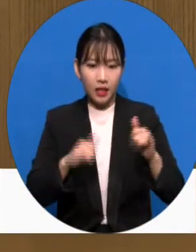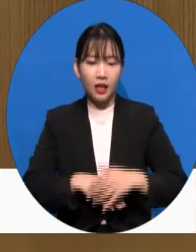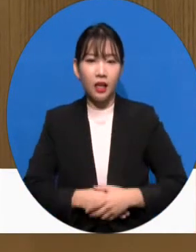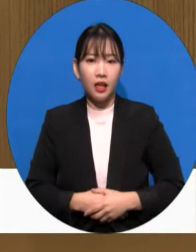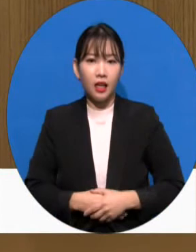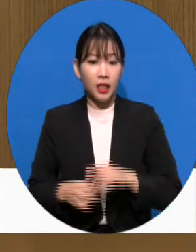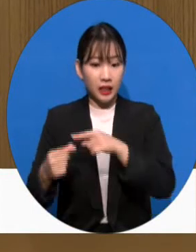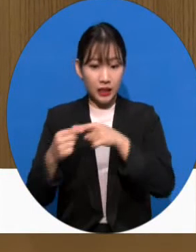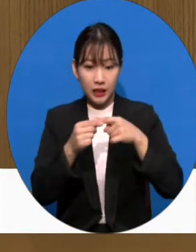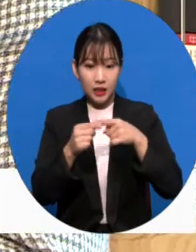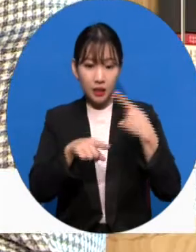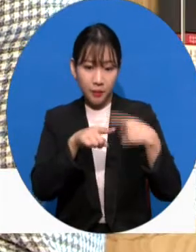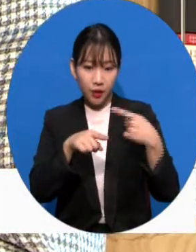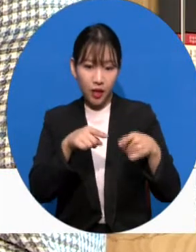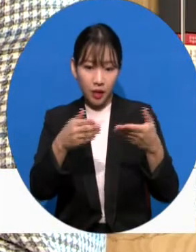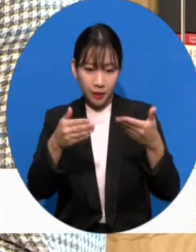비평가들로